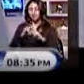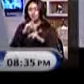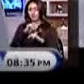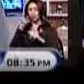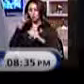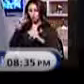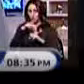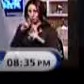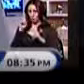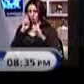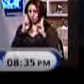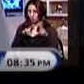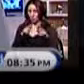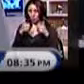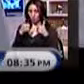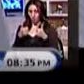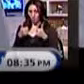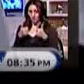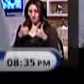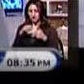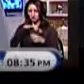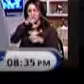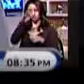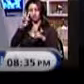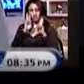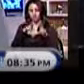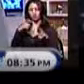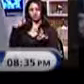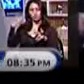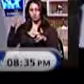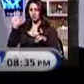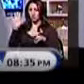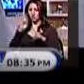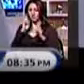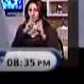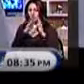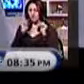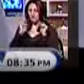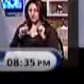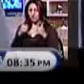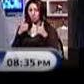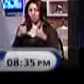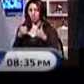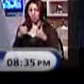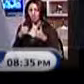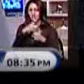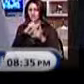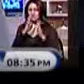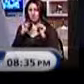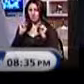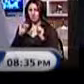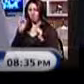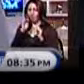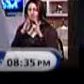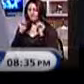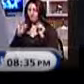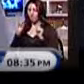علاء نموذج مشرف للشخصية الوطنية المصرية الجامعة اللي تحمل هموم هذا